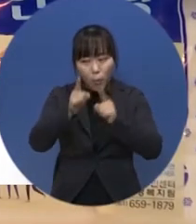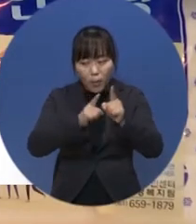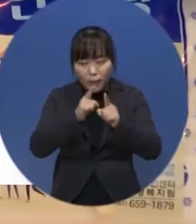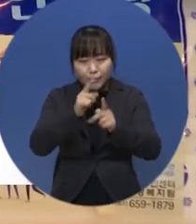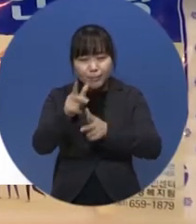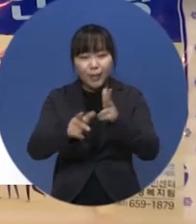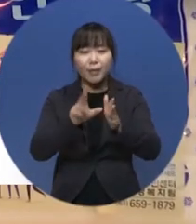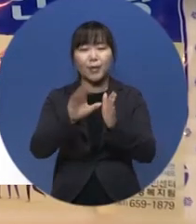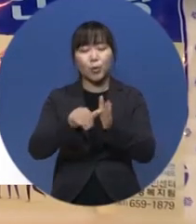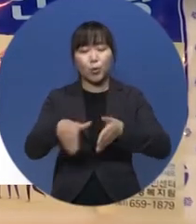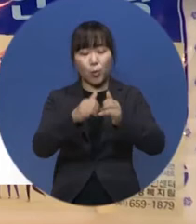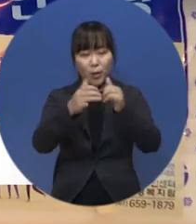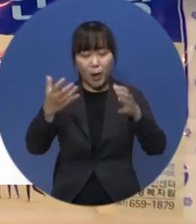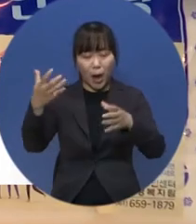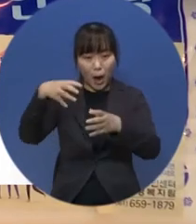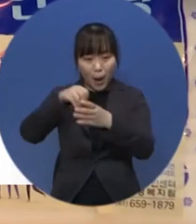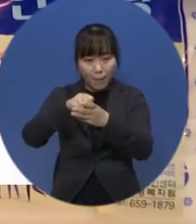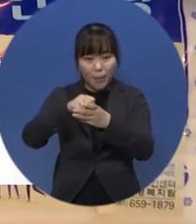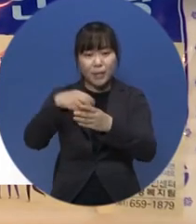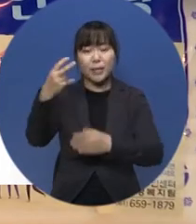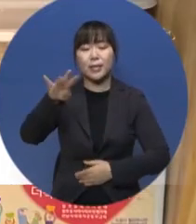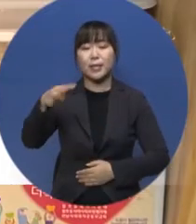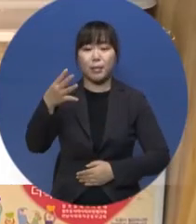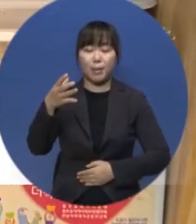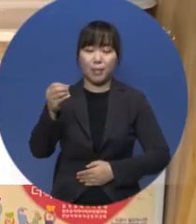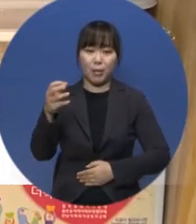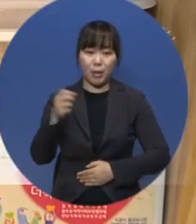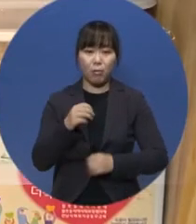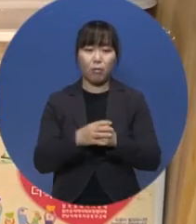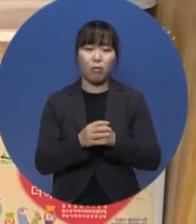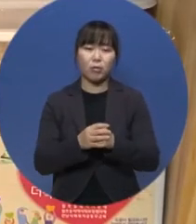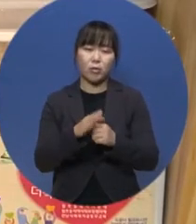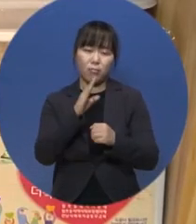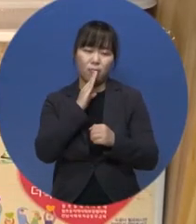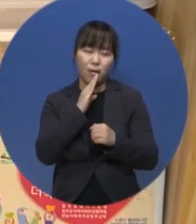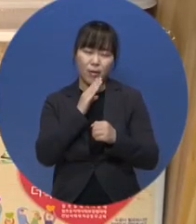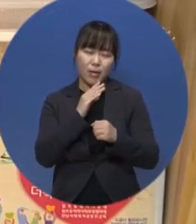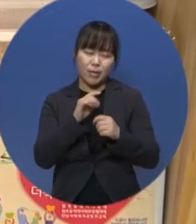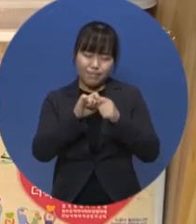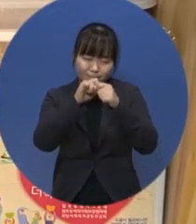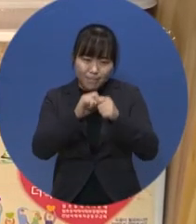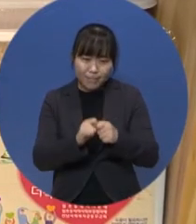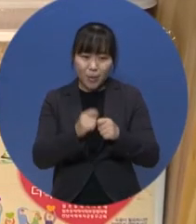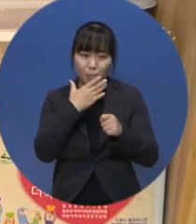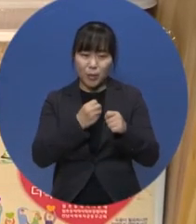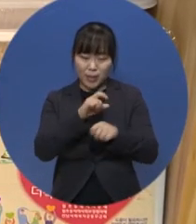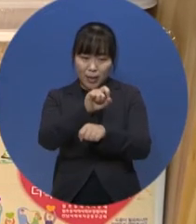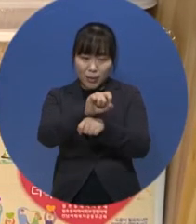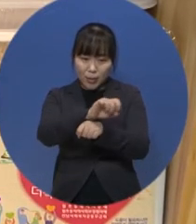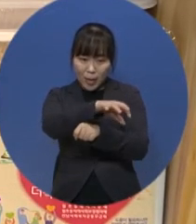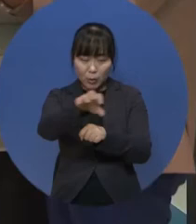포함해 총 2,400만 원을 들여 사각지대 없는 촘촘한 복지행정의 하나로